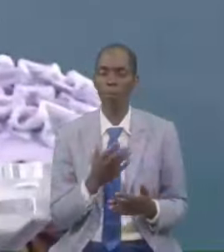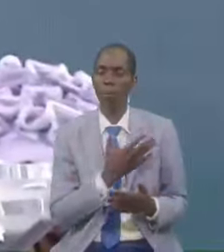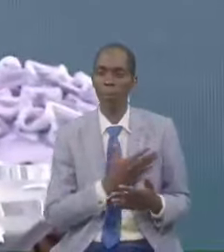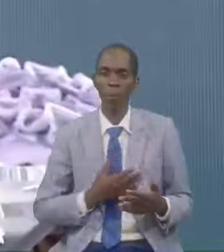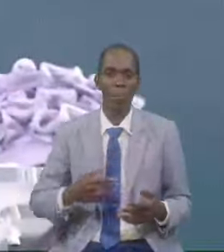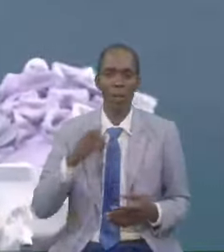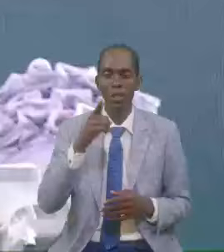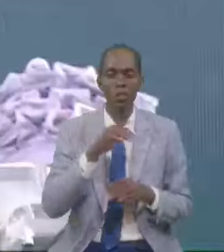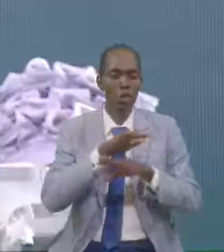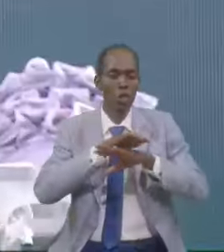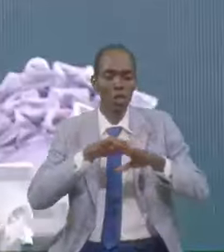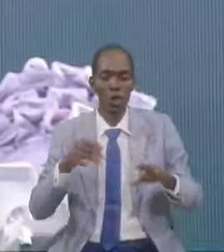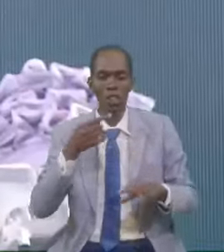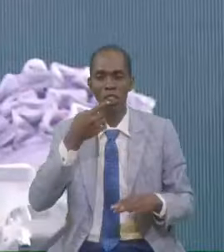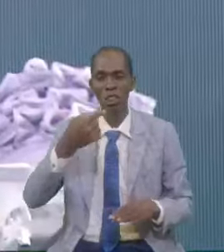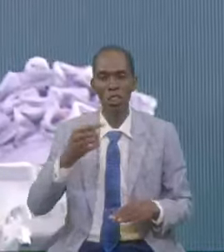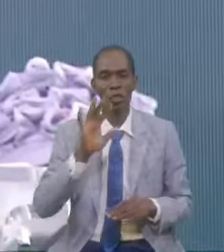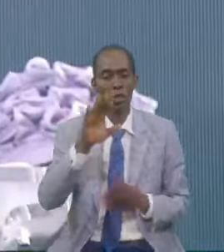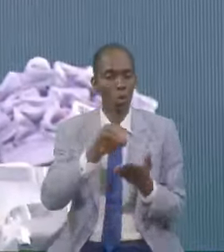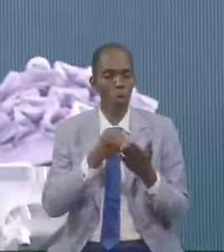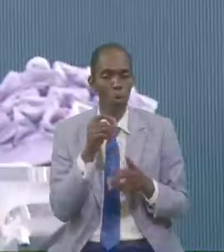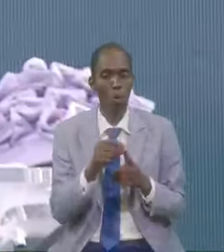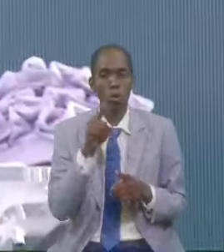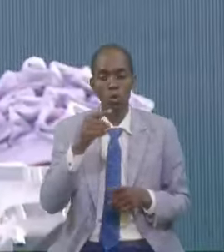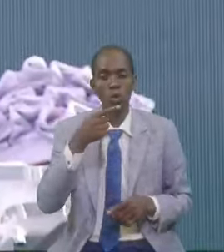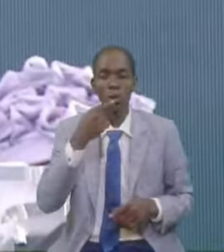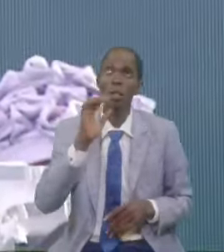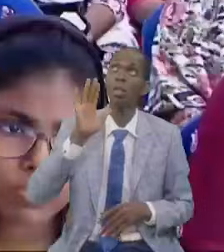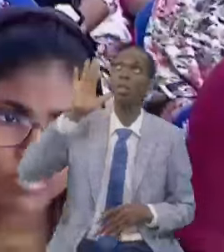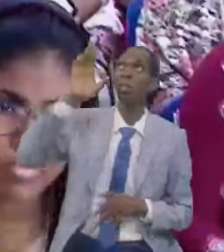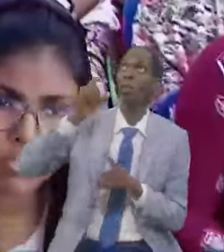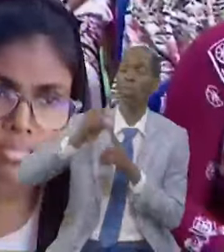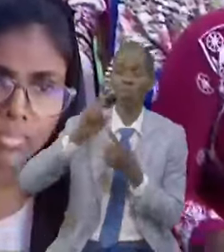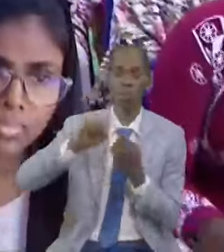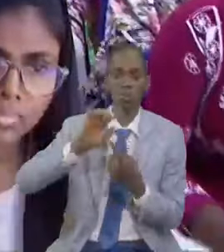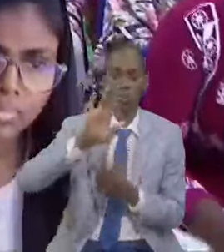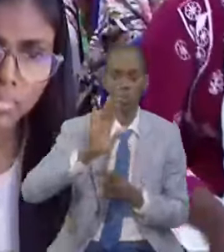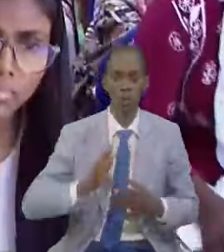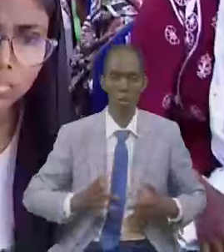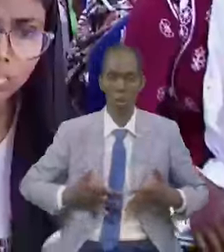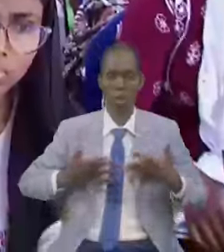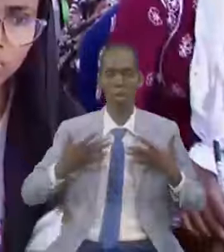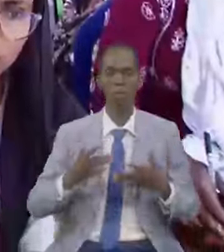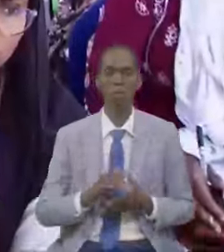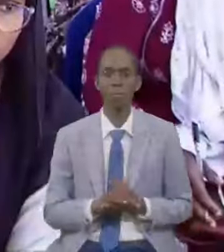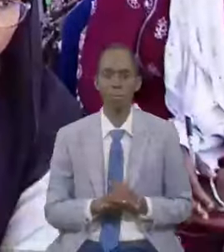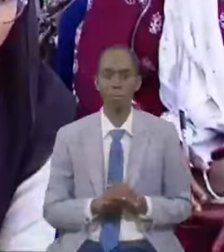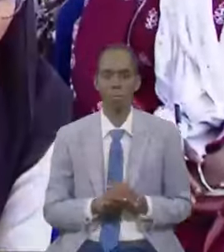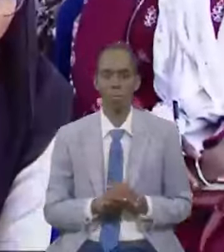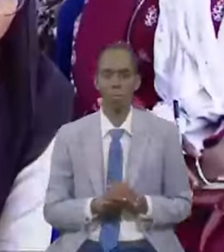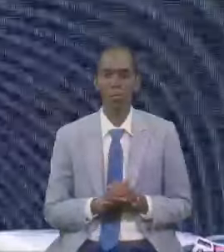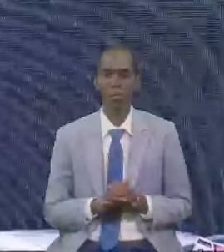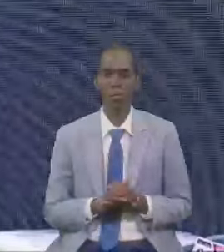ఓన్ వర్డ్ అండ్ యు స్పీక్ హిస్ వర్డ్ ఇట్ యువర్ ఓన్ మీరు మీ జీవితంలోకి సొంత మాటలు కాకుండా ఆయన